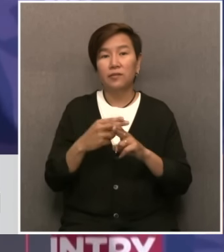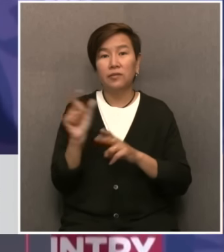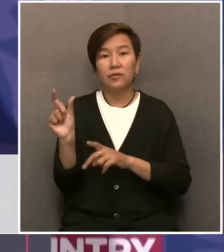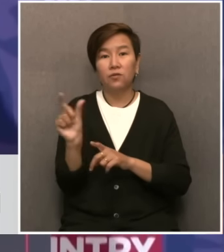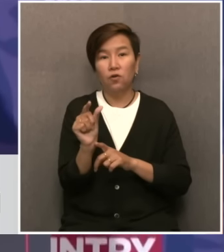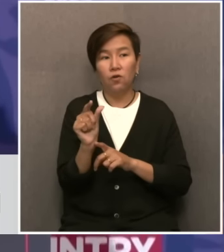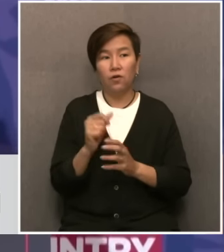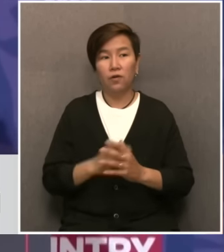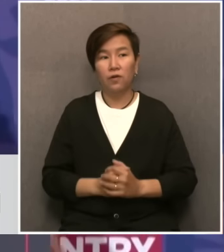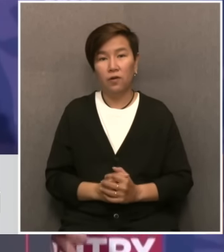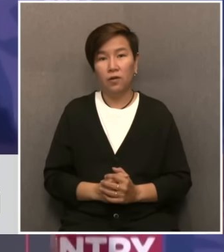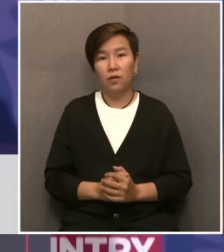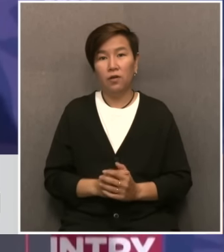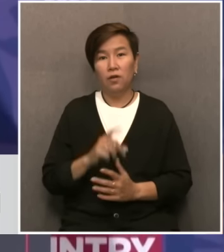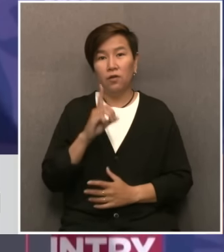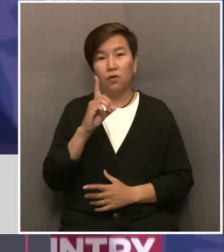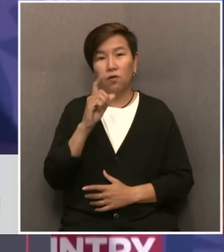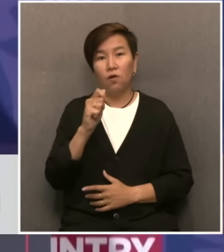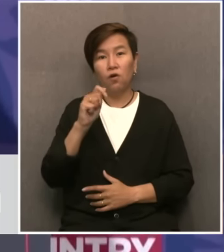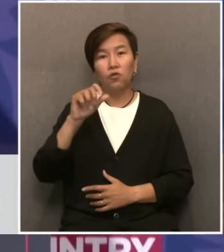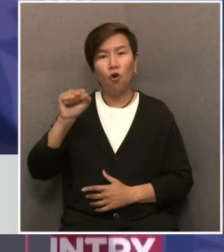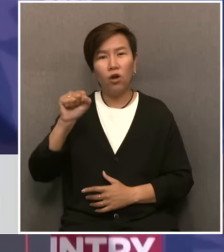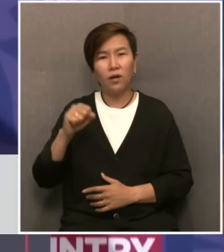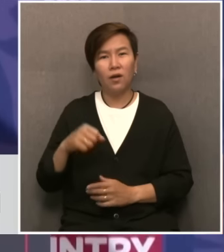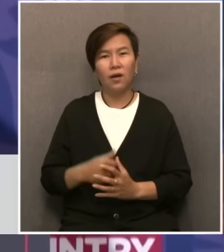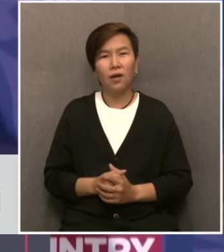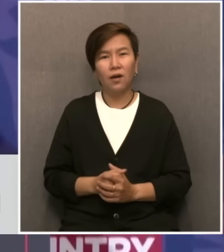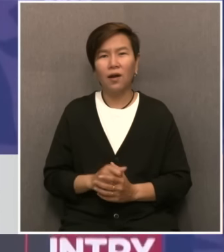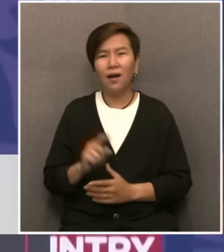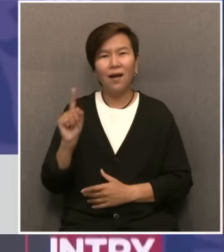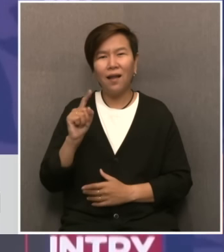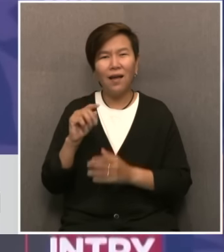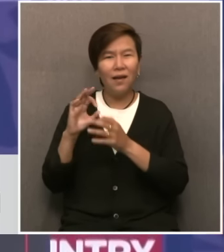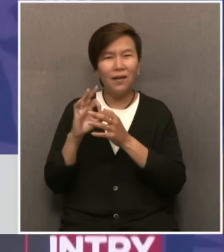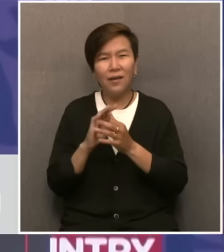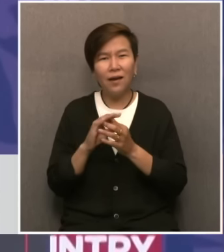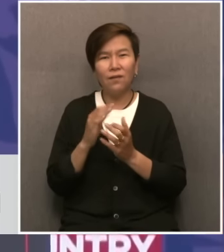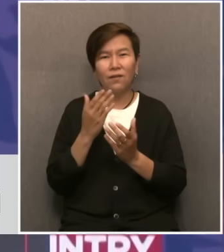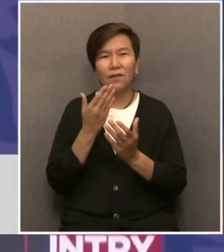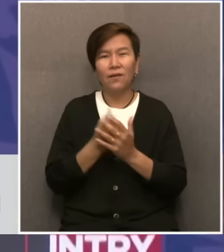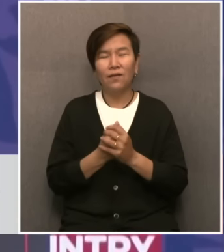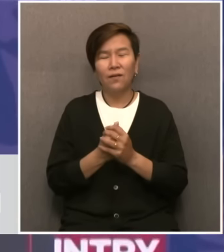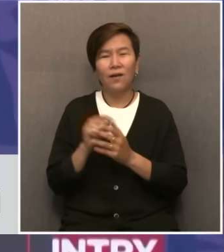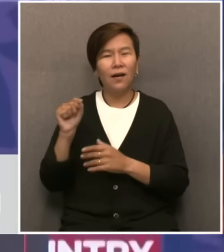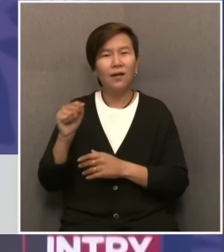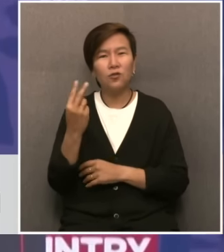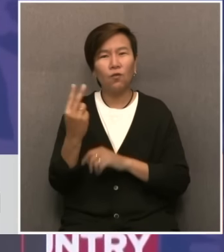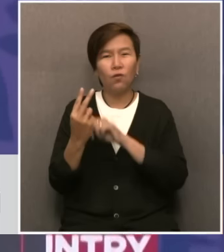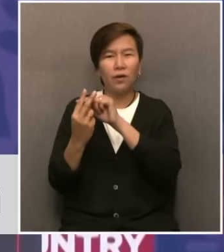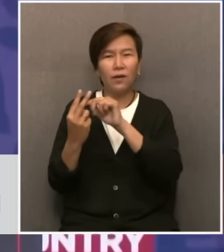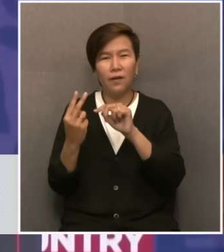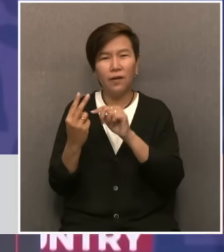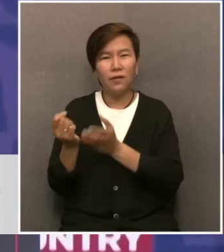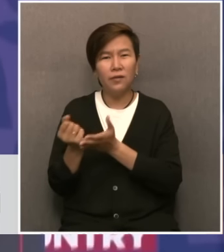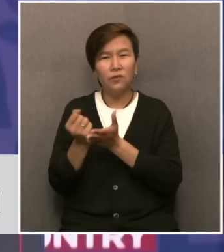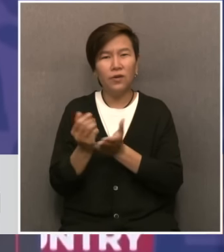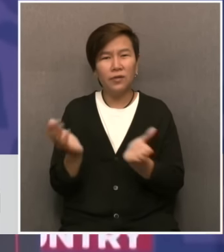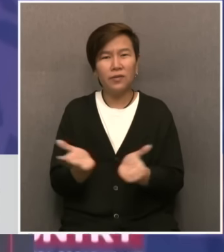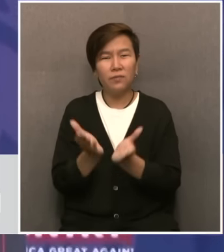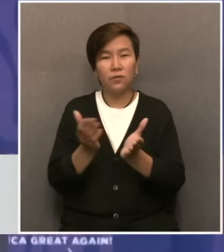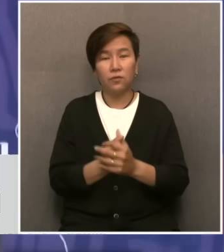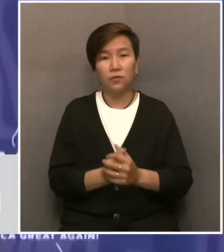ที่มีชื่อว่า Dodge แหมมันช่างคล้องกับคริปโตเคอเรนซีที่มาร์กเองก็ออกตัวว่าหนุนอยู่นะครับคือคำว่า Dodge